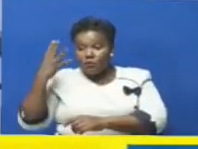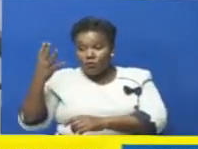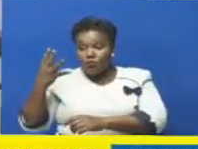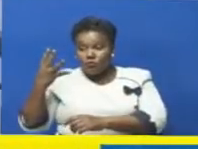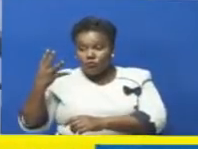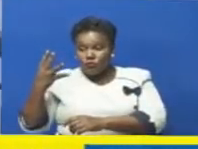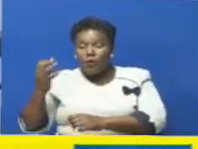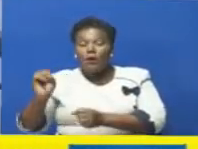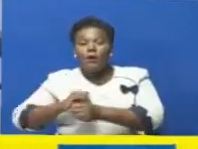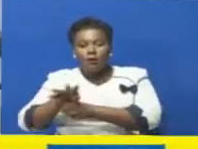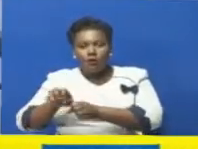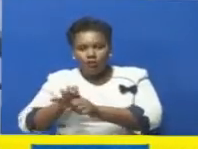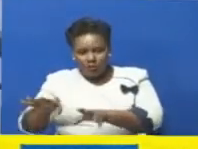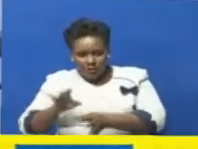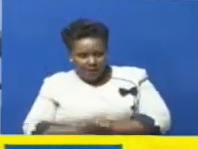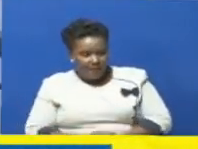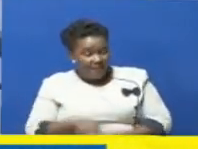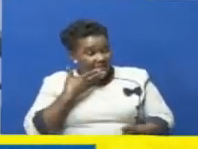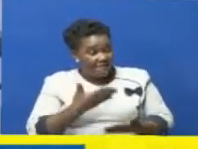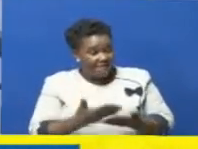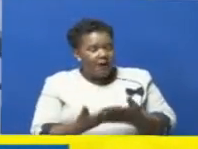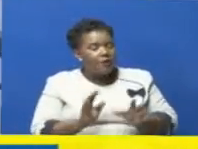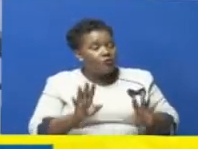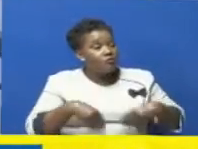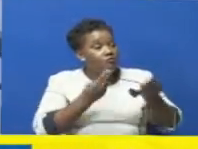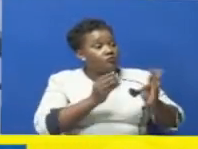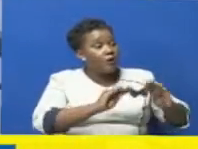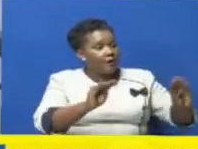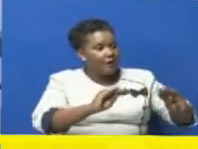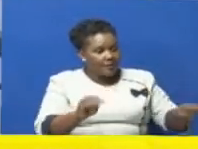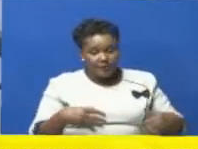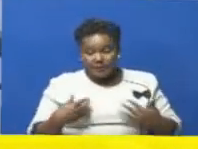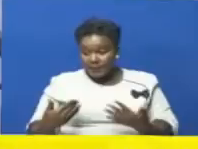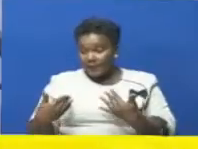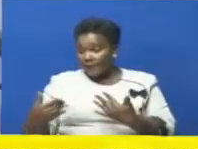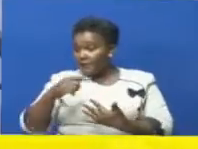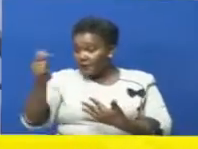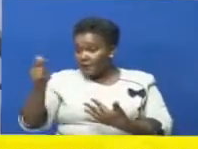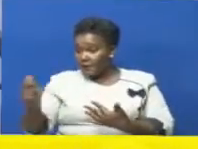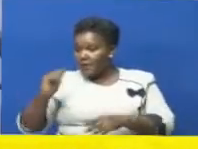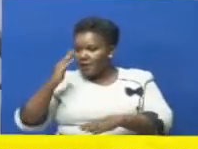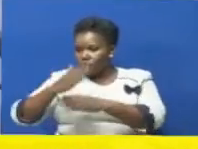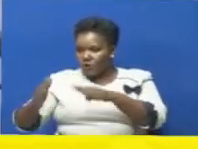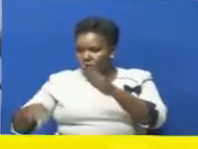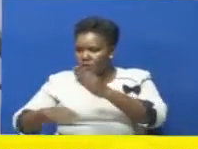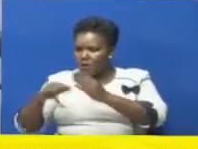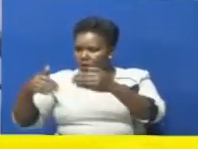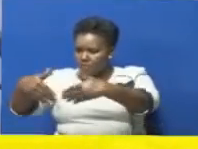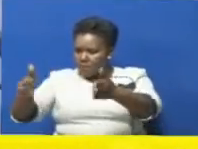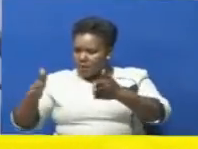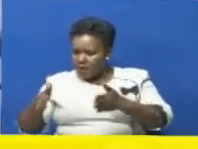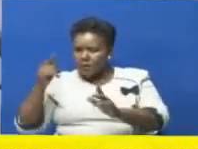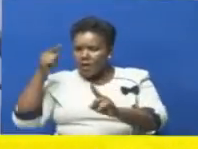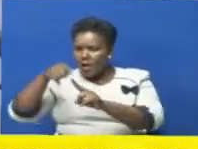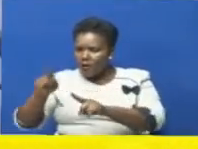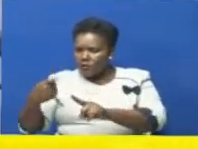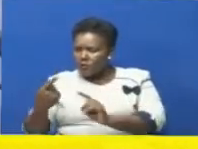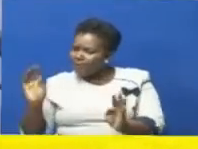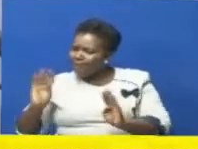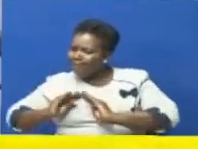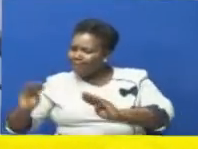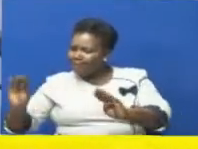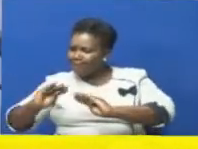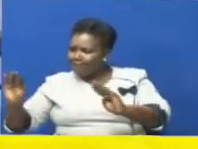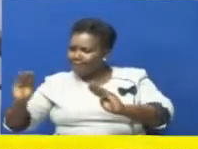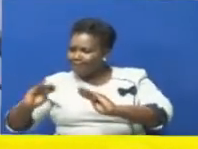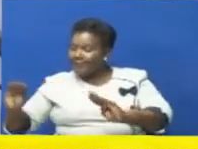utoaji elimu, na ndio kwa sababu tunajenga madarasa ili Watanzania wapate elimu waweze kuyatambua haya, lakini pia ujenzi wa